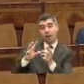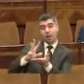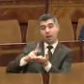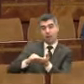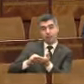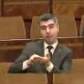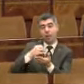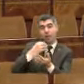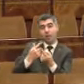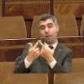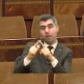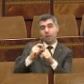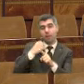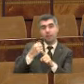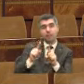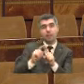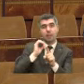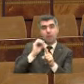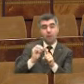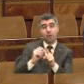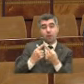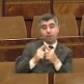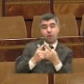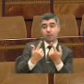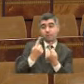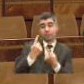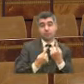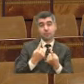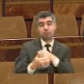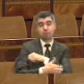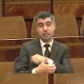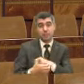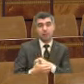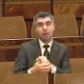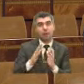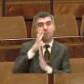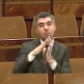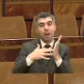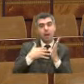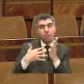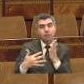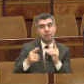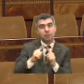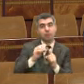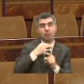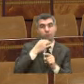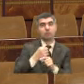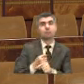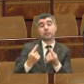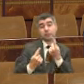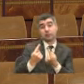برنامج فاشل اللي هو بطاقة رماد بشهادة الجميع مع برنامج طموح اللي هو تيسير، وهي